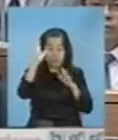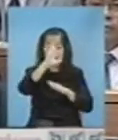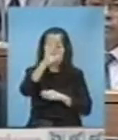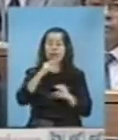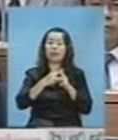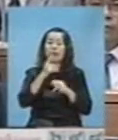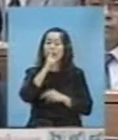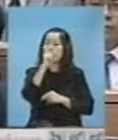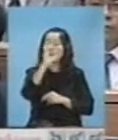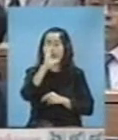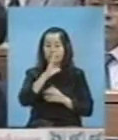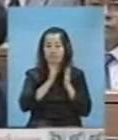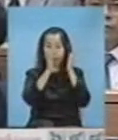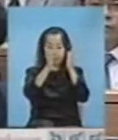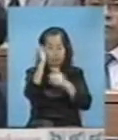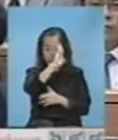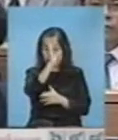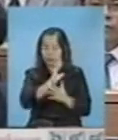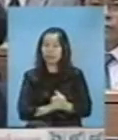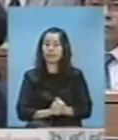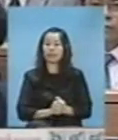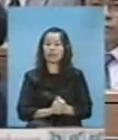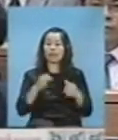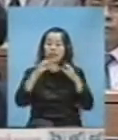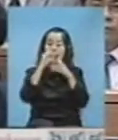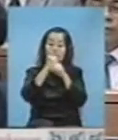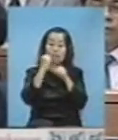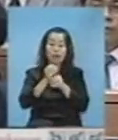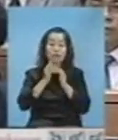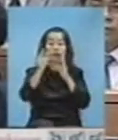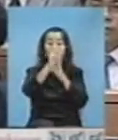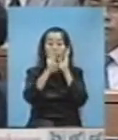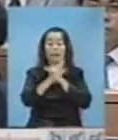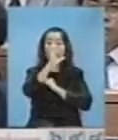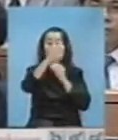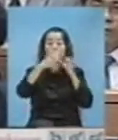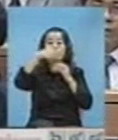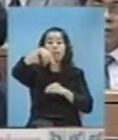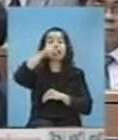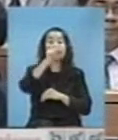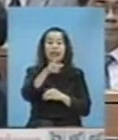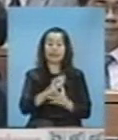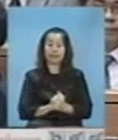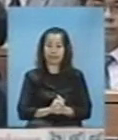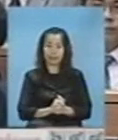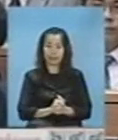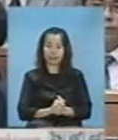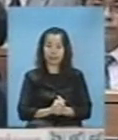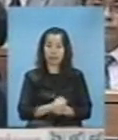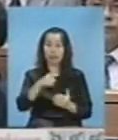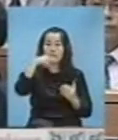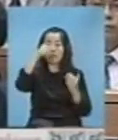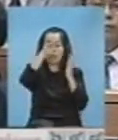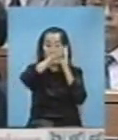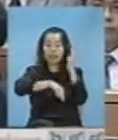แต่ไม่ประสงค์ให้พลาดพิงคณะทำงานด้านกฎหมายของพรรคเพื่อไทยท่านหนึ่งกล่าวว่